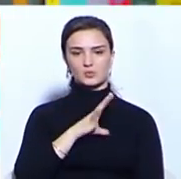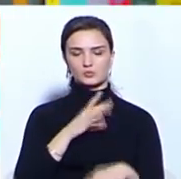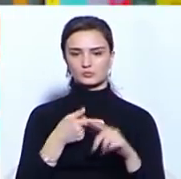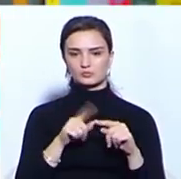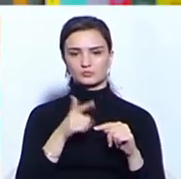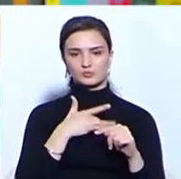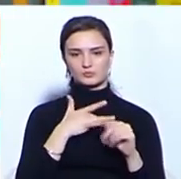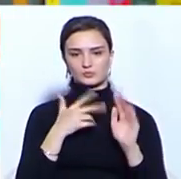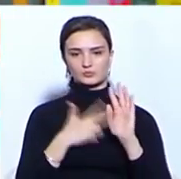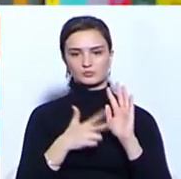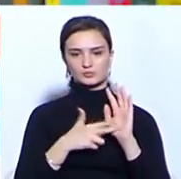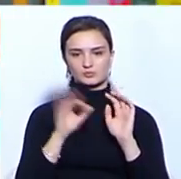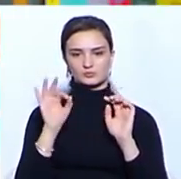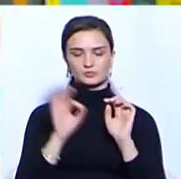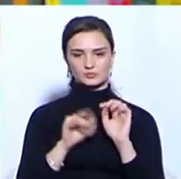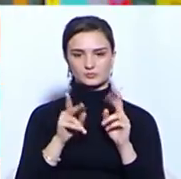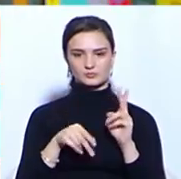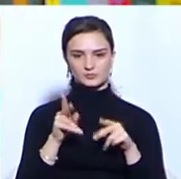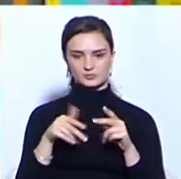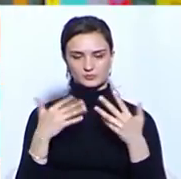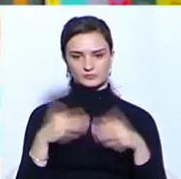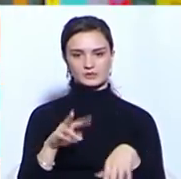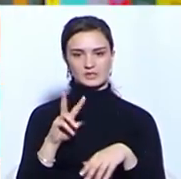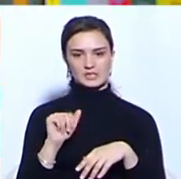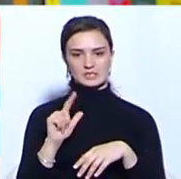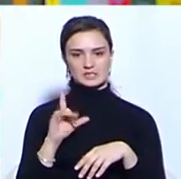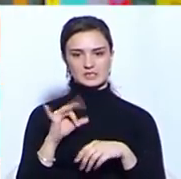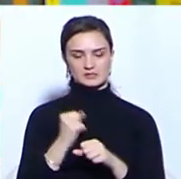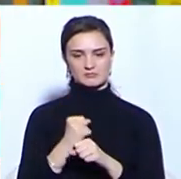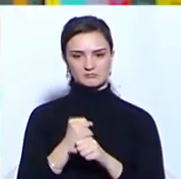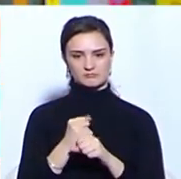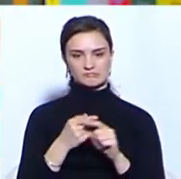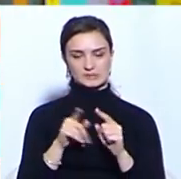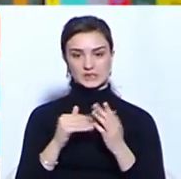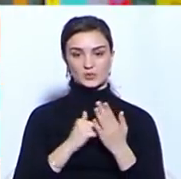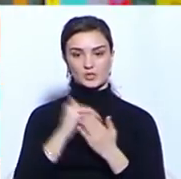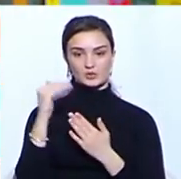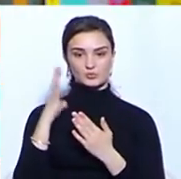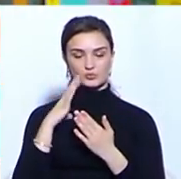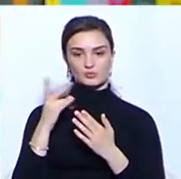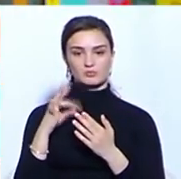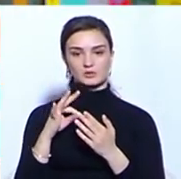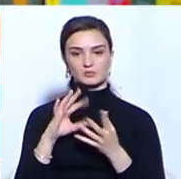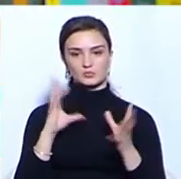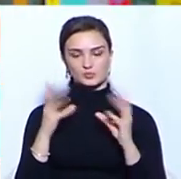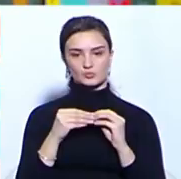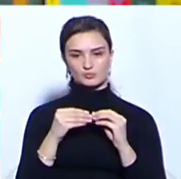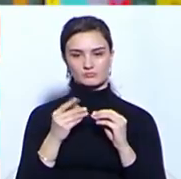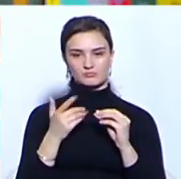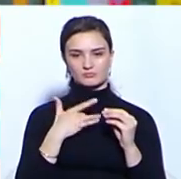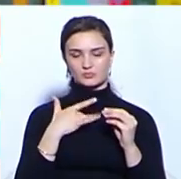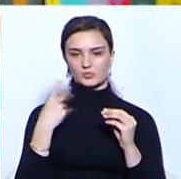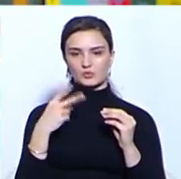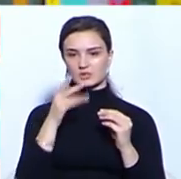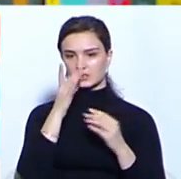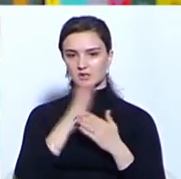დაახლოებით 80% ასეთი ოპერაციების კეთდებოდა უკვე ლაზერებით, იმიტომ რომ ითვლებოდა, რომ ეს საუკეთესო იყო, მაგრამ სულ რაღაც 20 წელიწადში